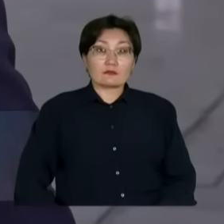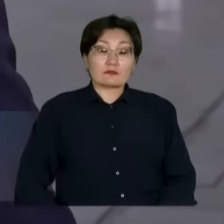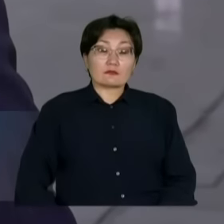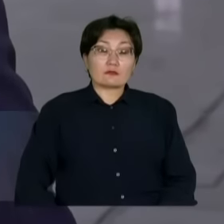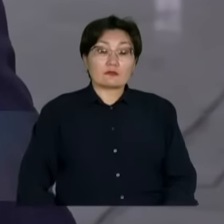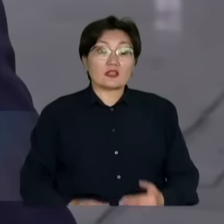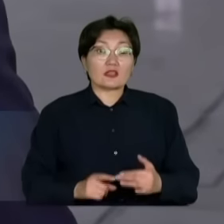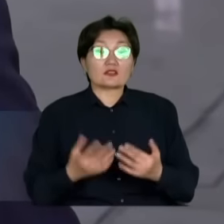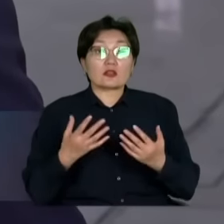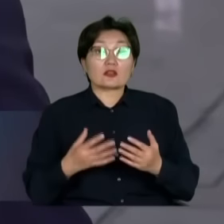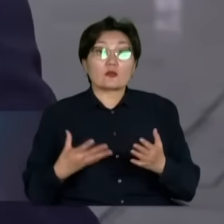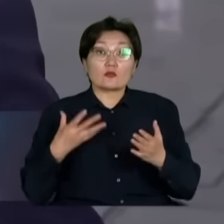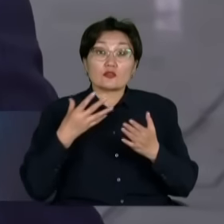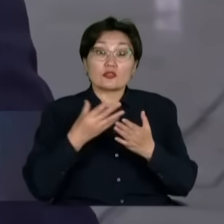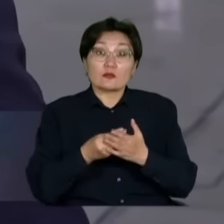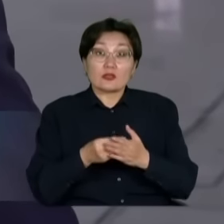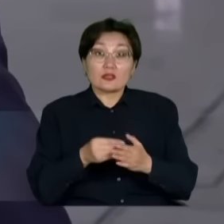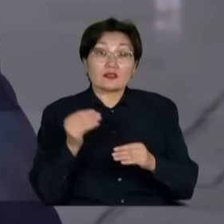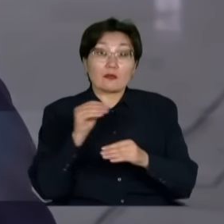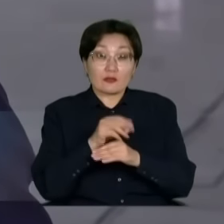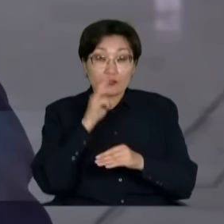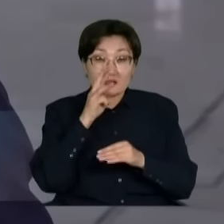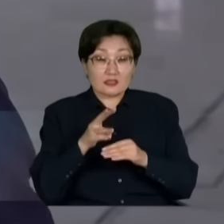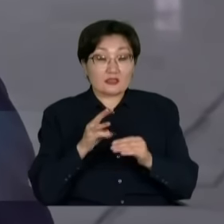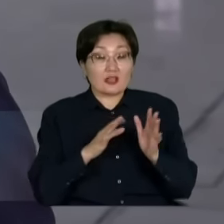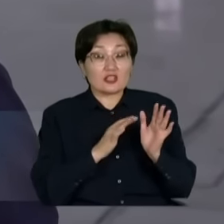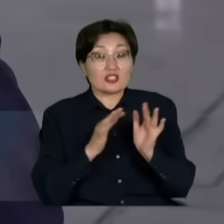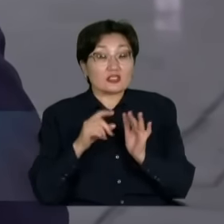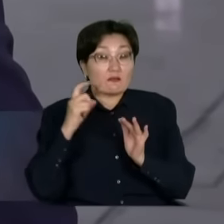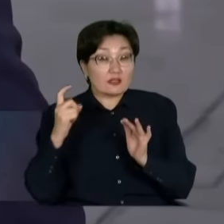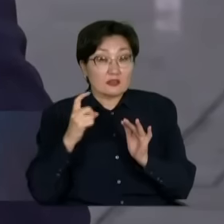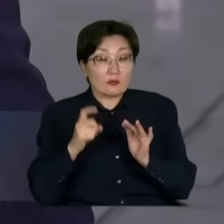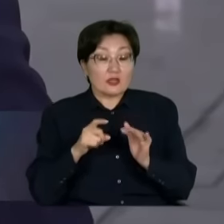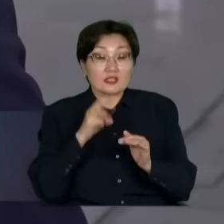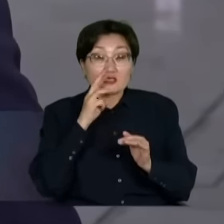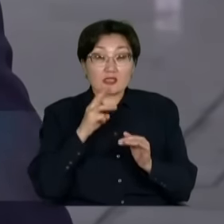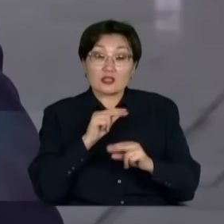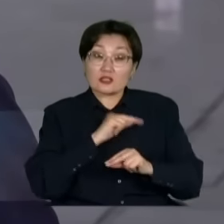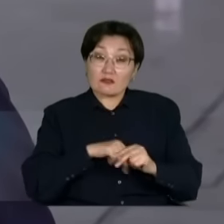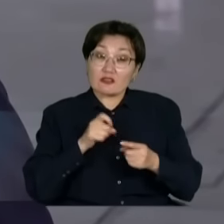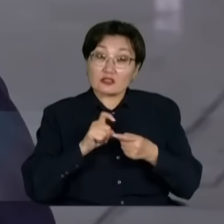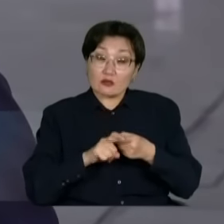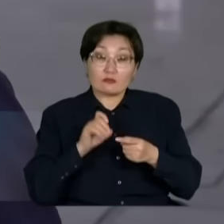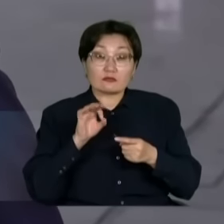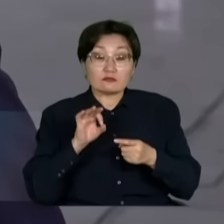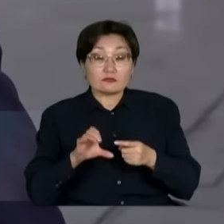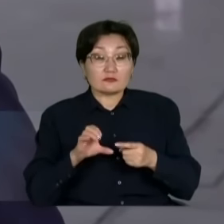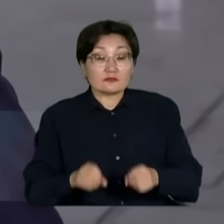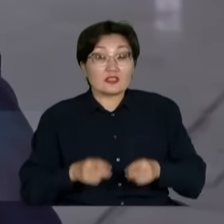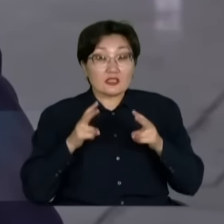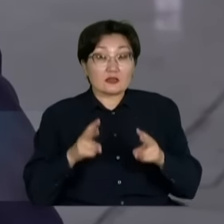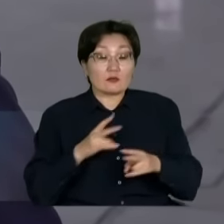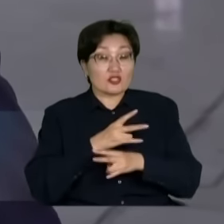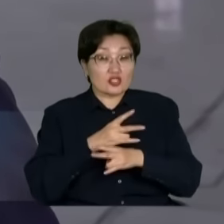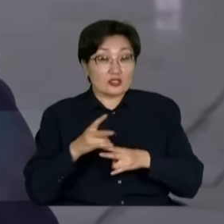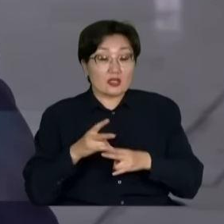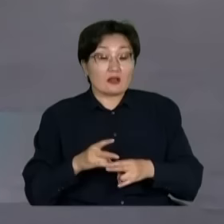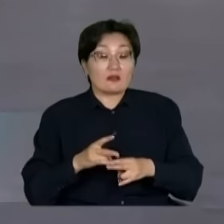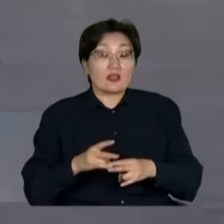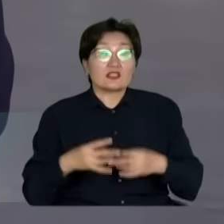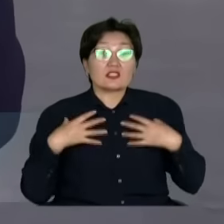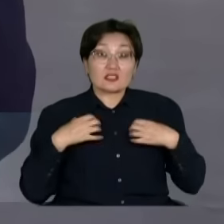начислению доплат работникам лесного хозяйства за работы связанные с риском причинения вреда